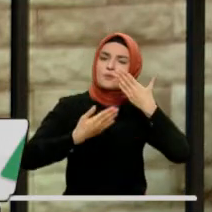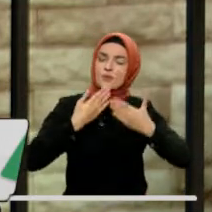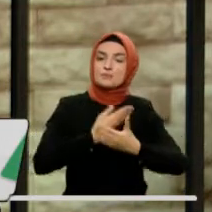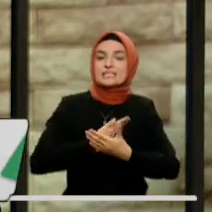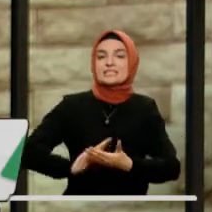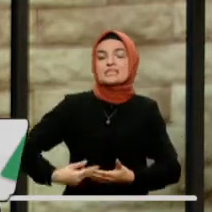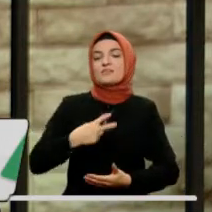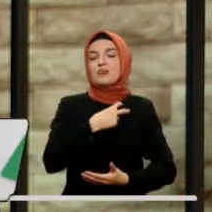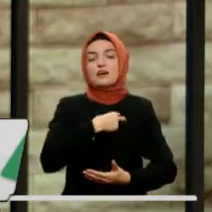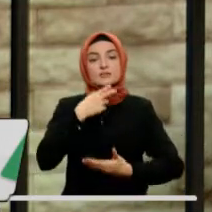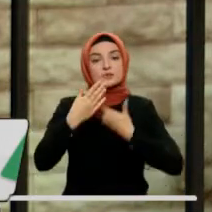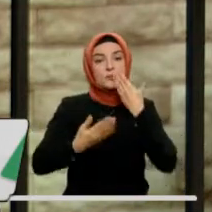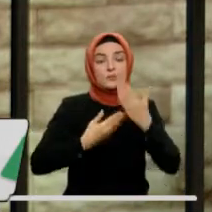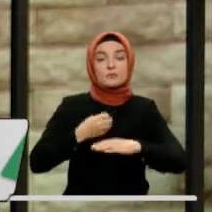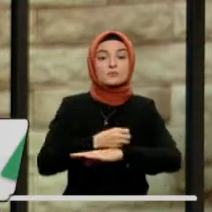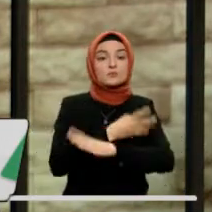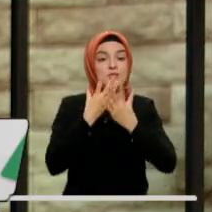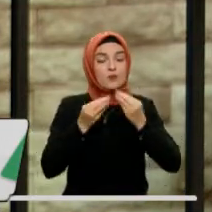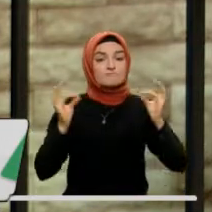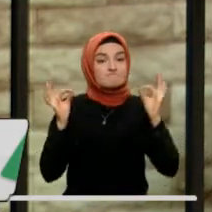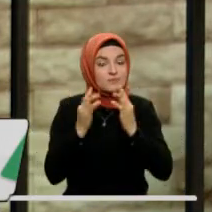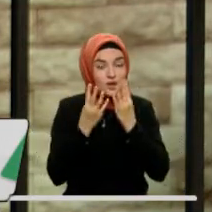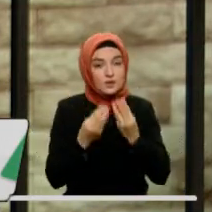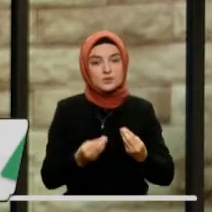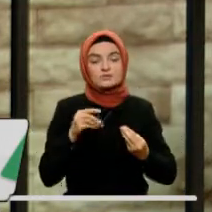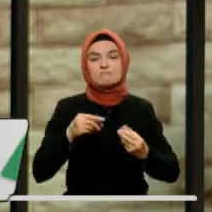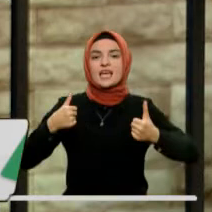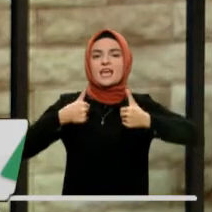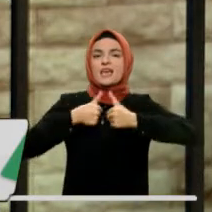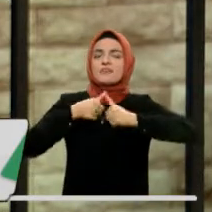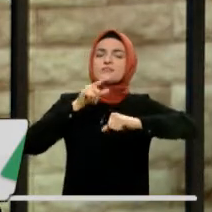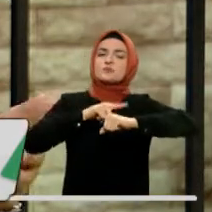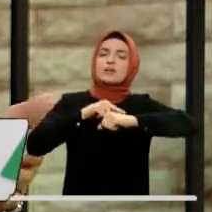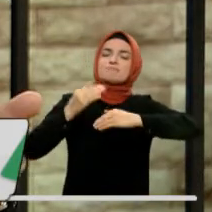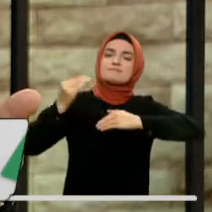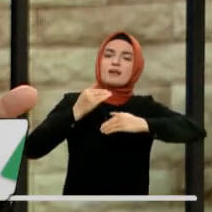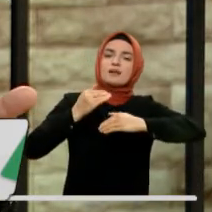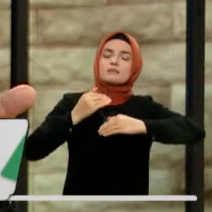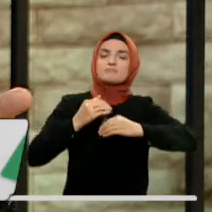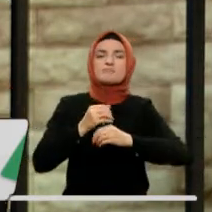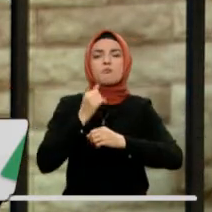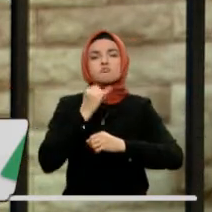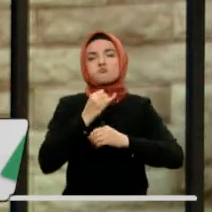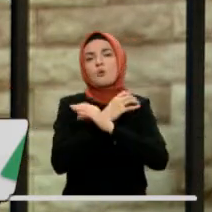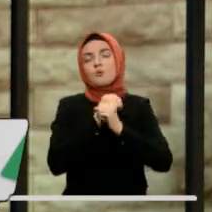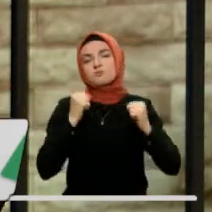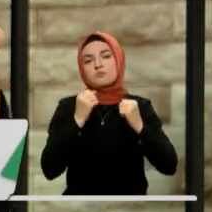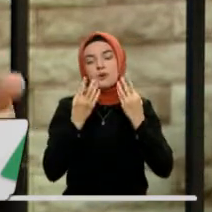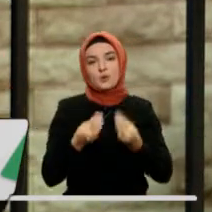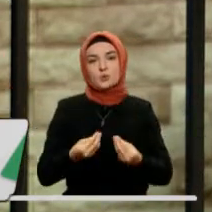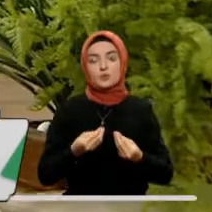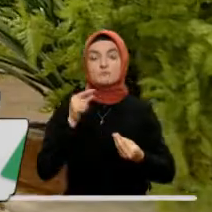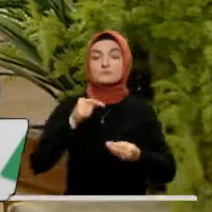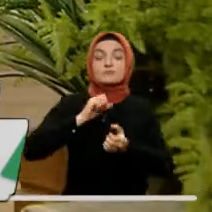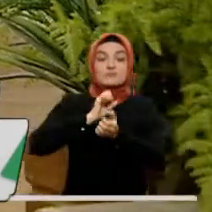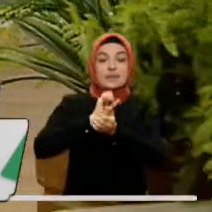aşk muhabbeti, duygusal beraberlikle başlayan noktalar evlilik sürecine geldiğinde patlama noktasına geldi. İşte orada bu sefer